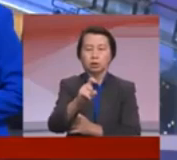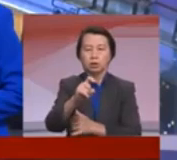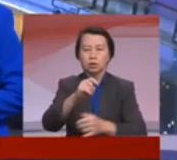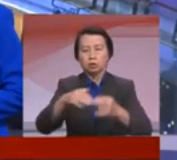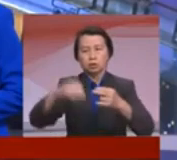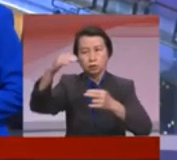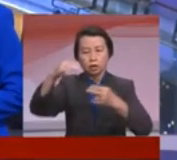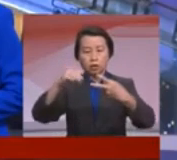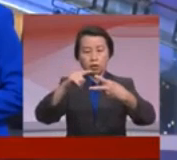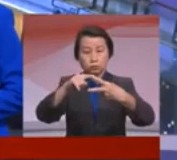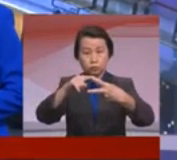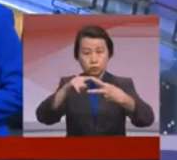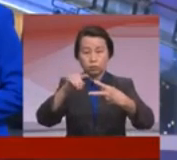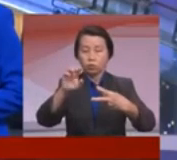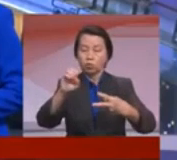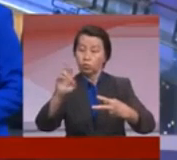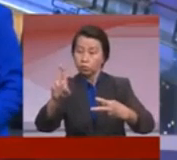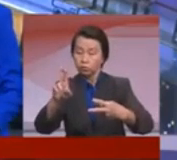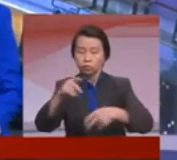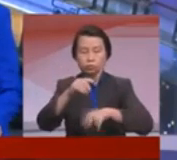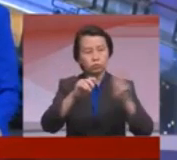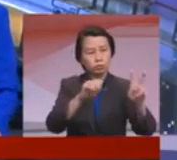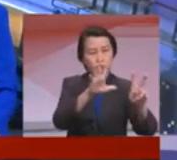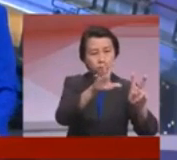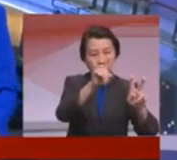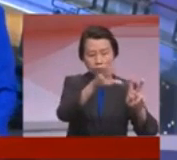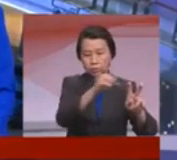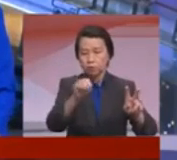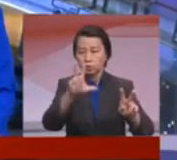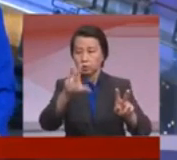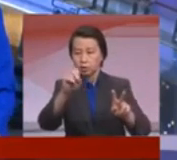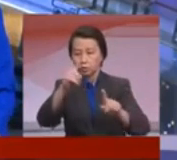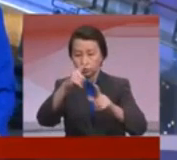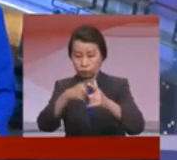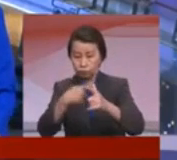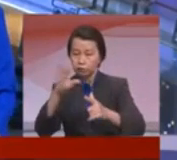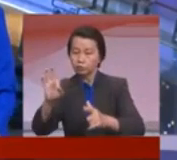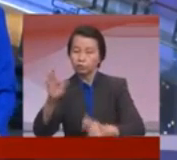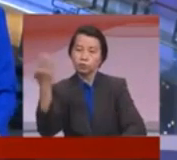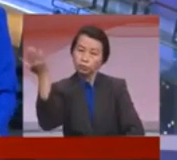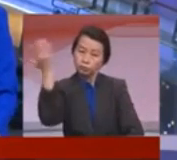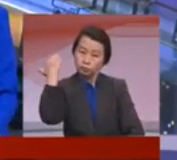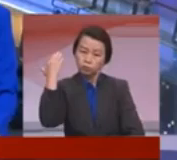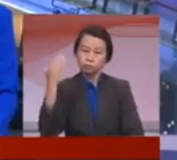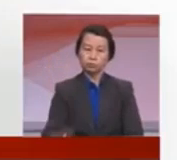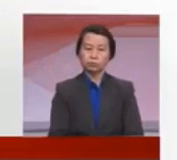2 wan utama antara 25 dan 30 September lalu.